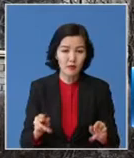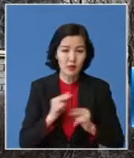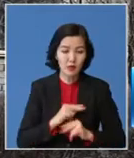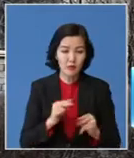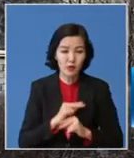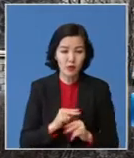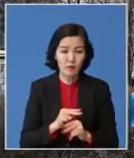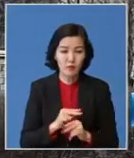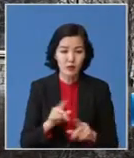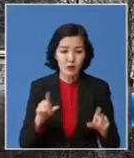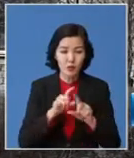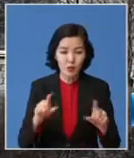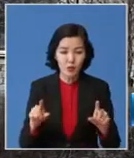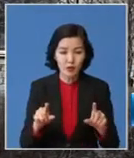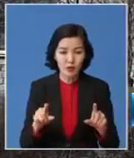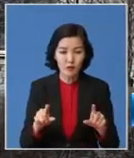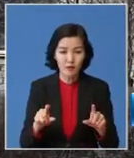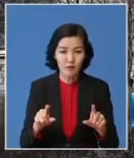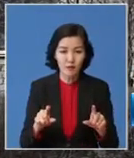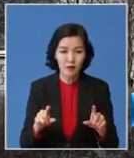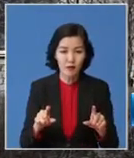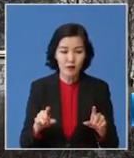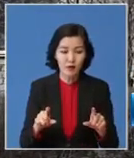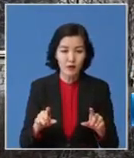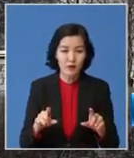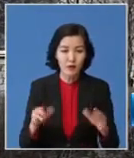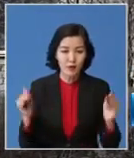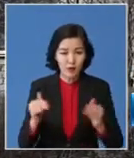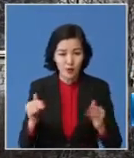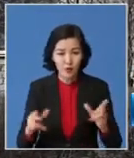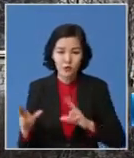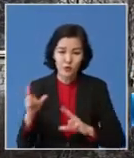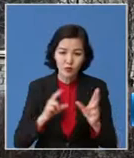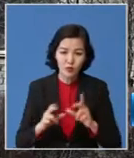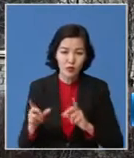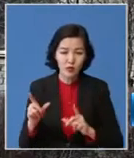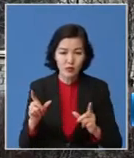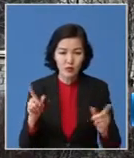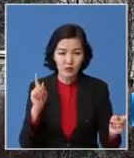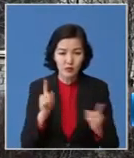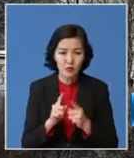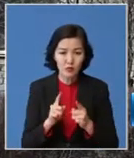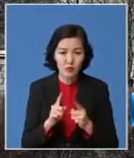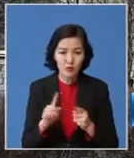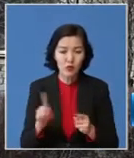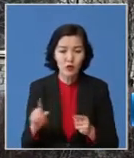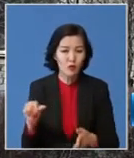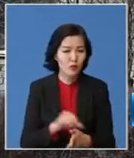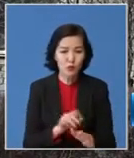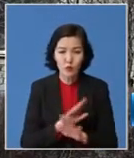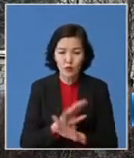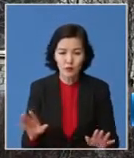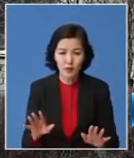среди школьников и по вузам то же самое, чтобы не употребляли там наркотические